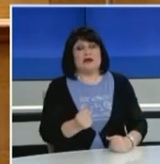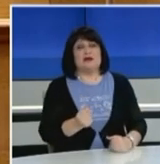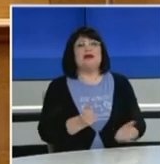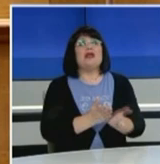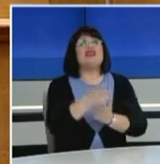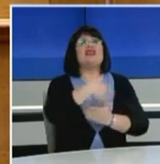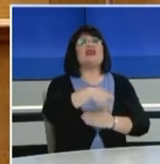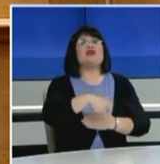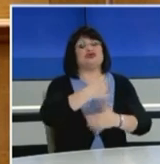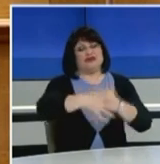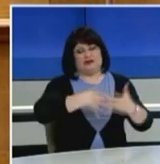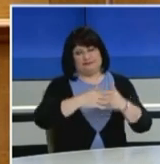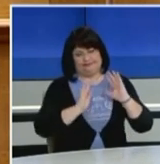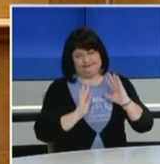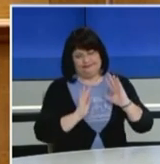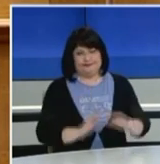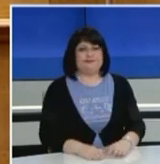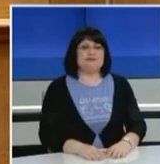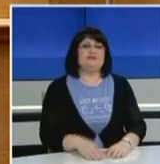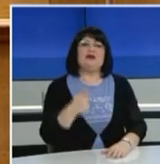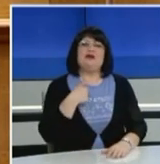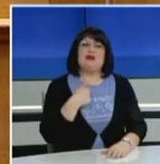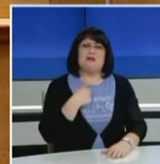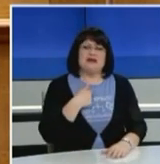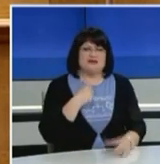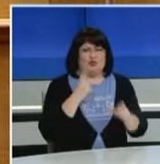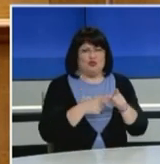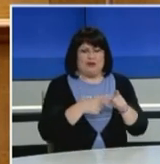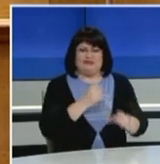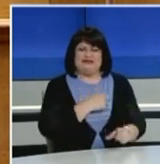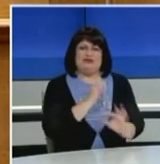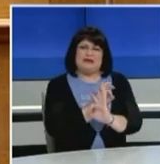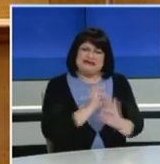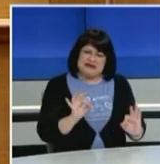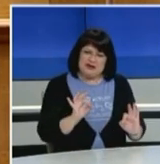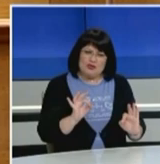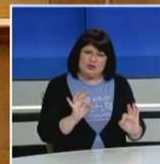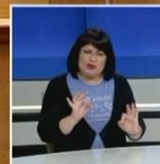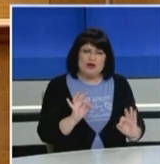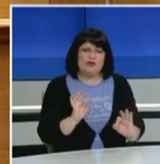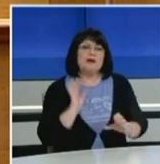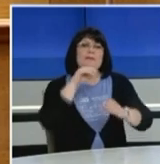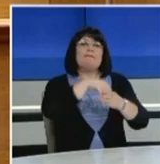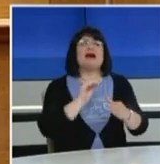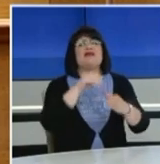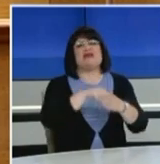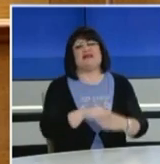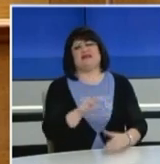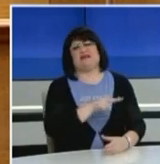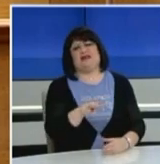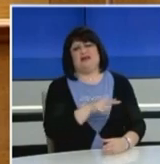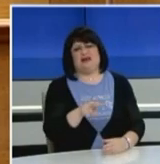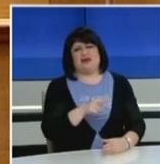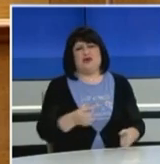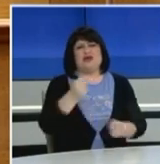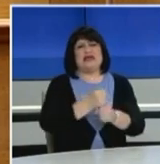της δικαιοσύνης. Ως κόμμα δεν διατηρούμε την παραμικρή αυταπάτη ότι παρεμβάσεις ασκούνται από